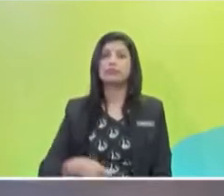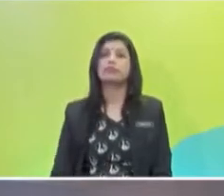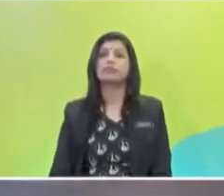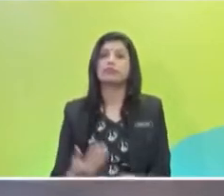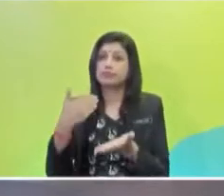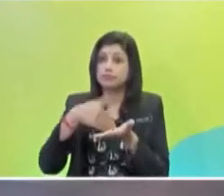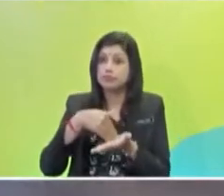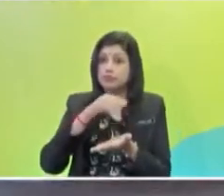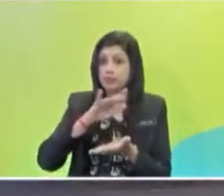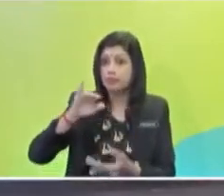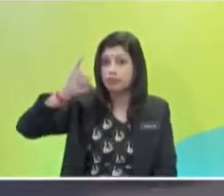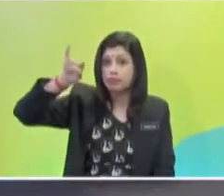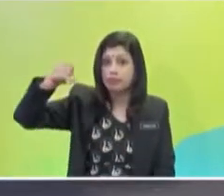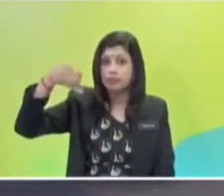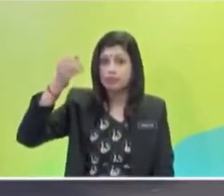eja sama-sama.